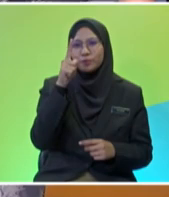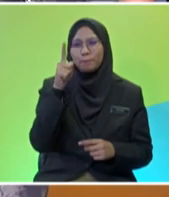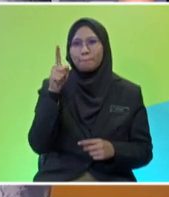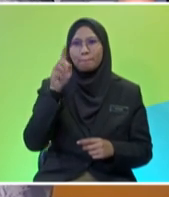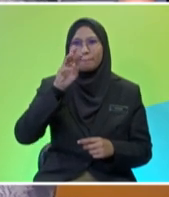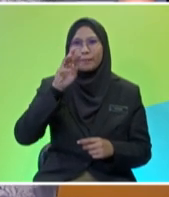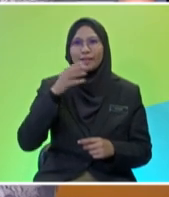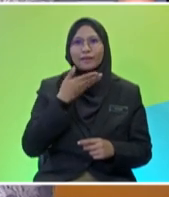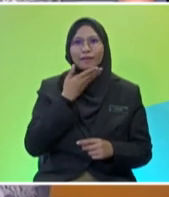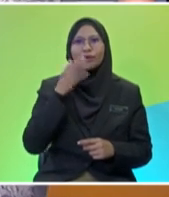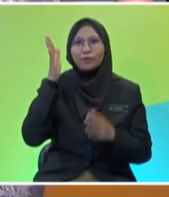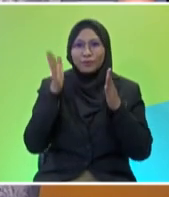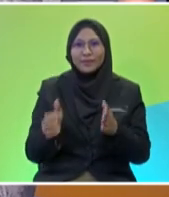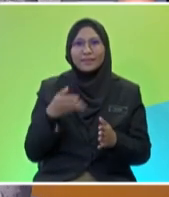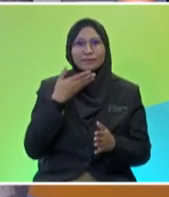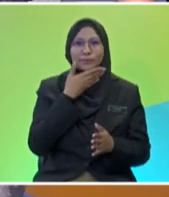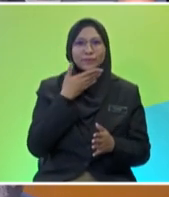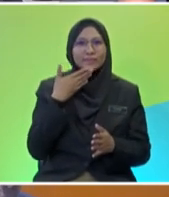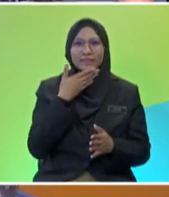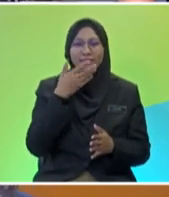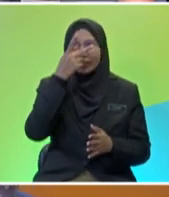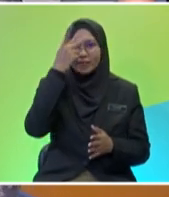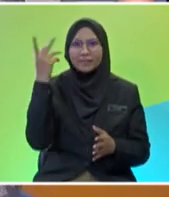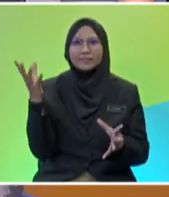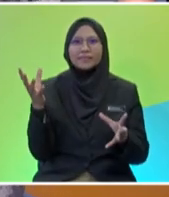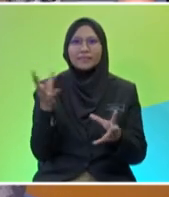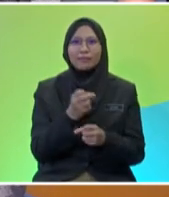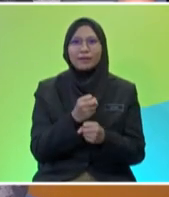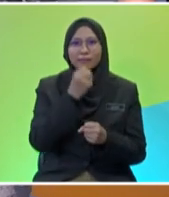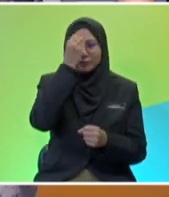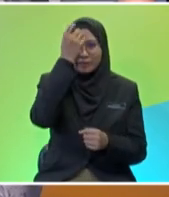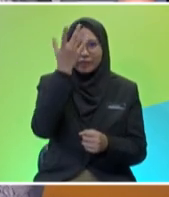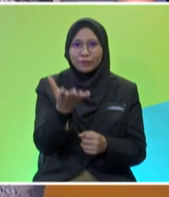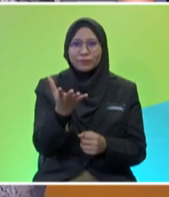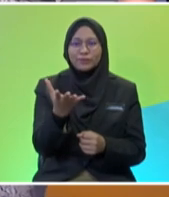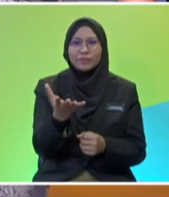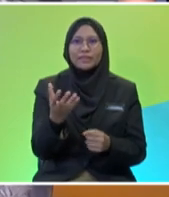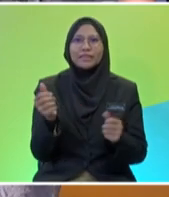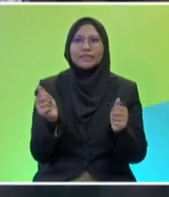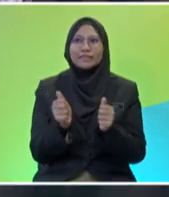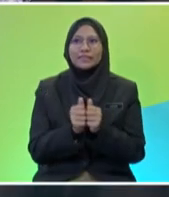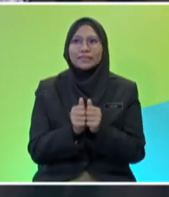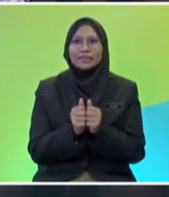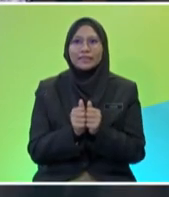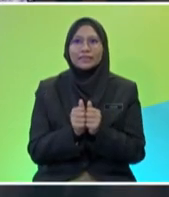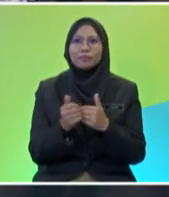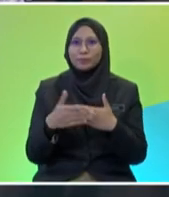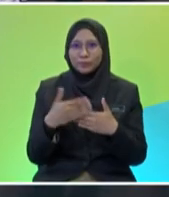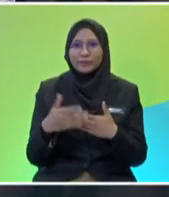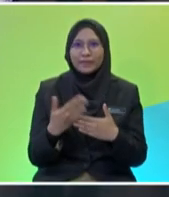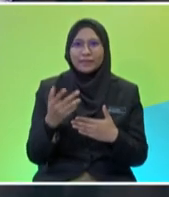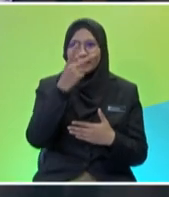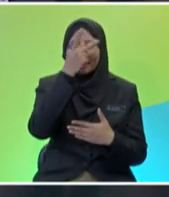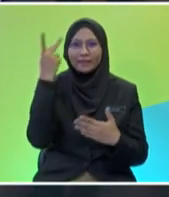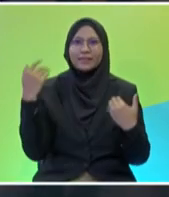ini dari sinilah kita dapat menarik minat mereka untuk mengetahui dasar-dasar Kerajaan dia hiburan juga iya cikgukan